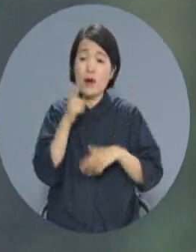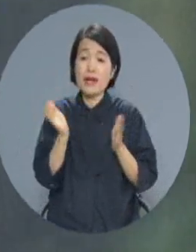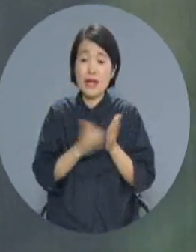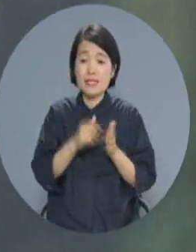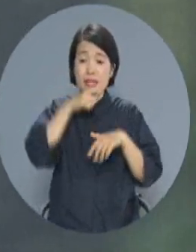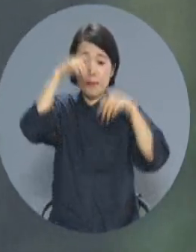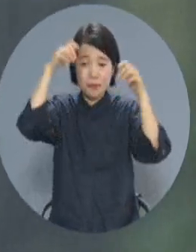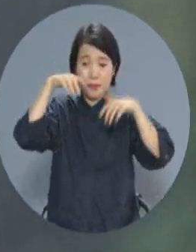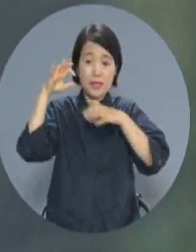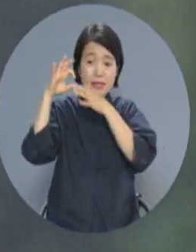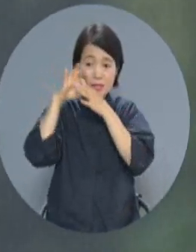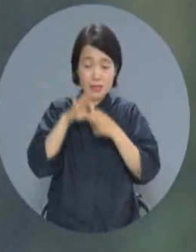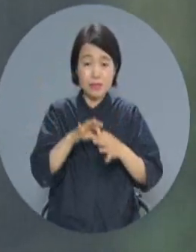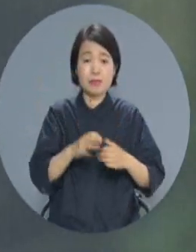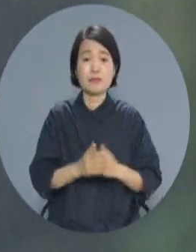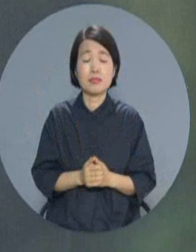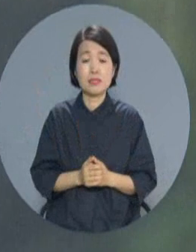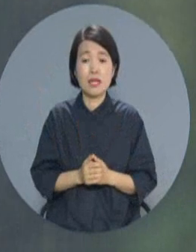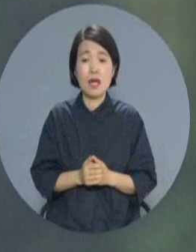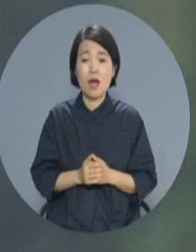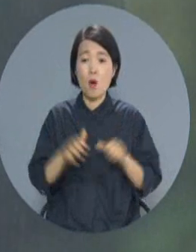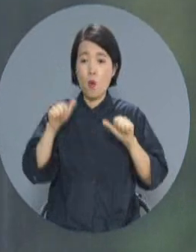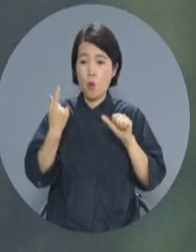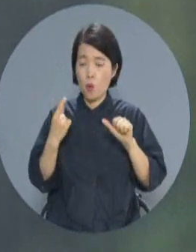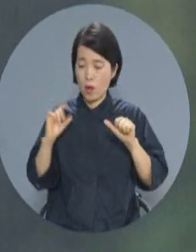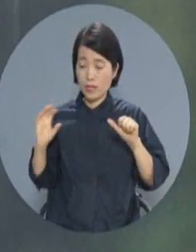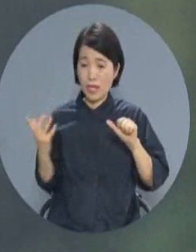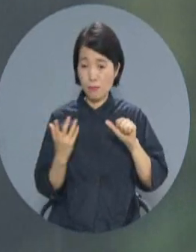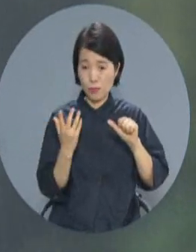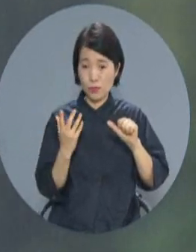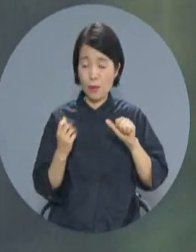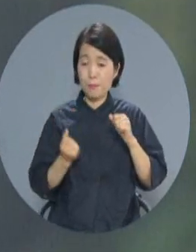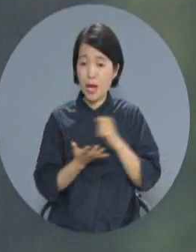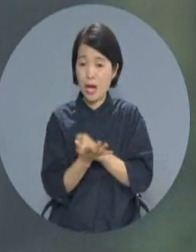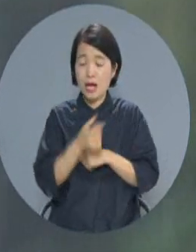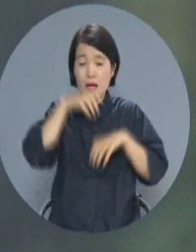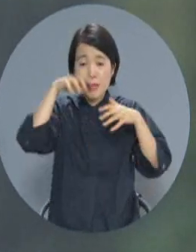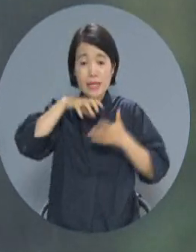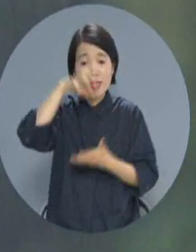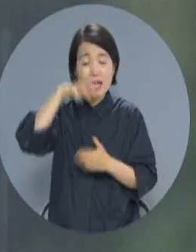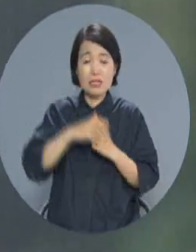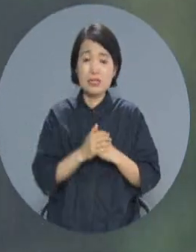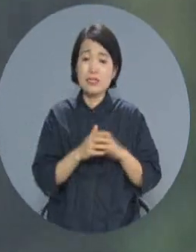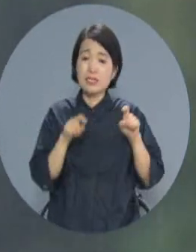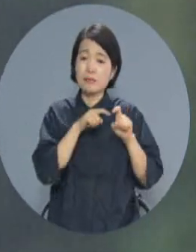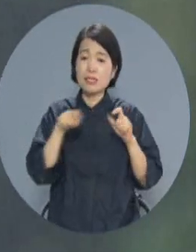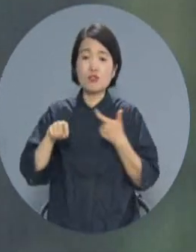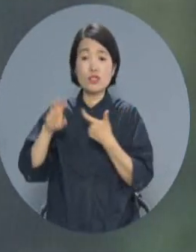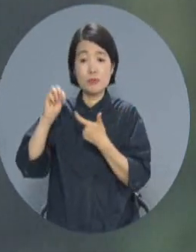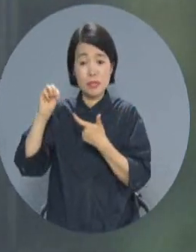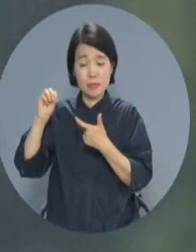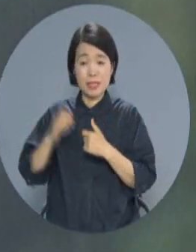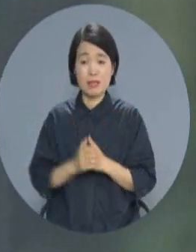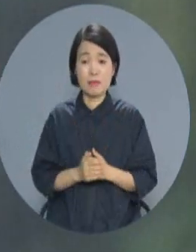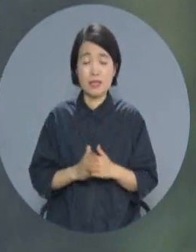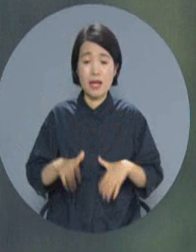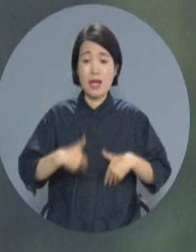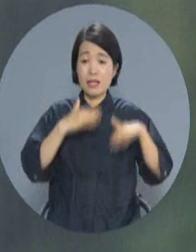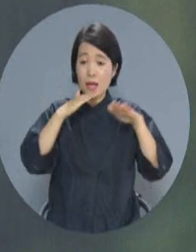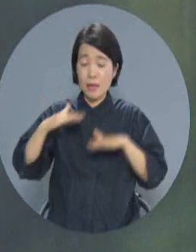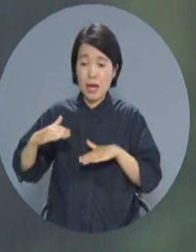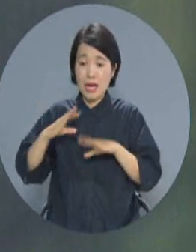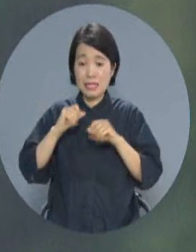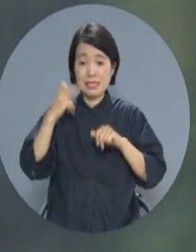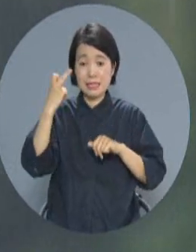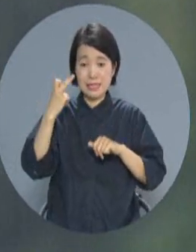월요일까지 이어지겠습니다. 제5 태풍 송다의 영향으로 예상 강수량은 10에서 60mm입니다. 남해안과